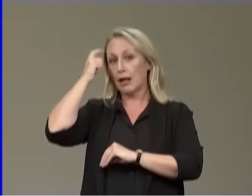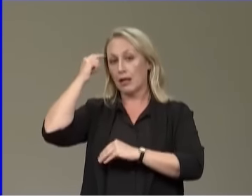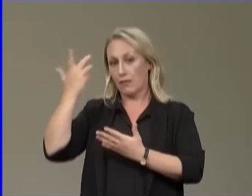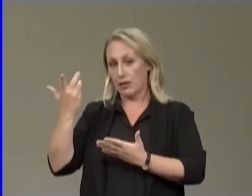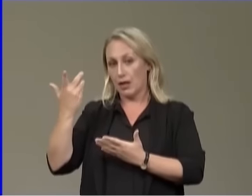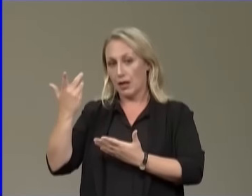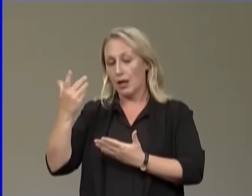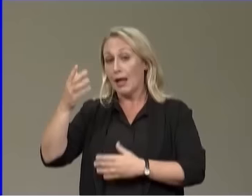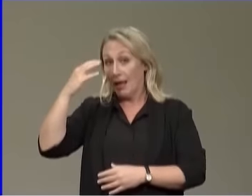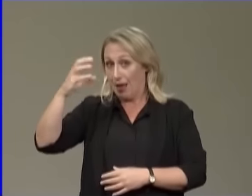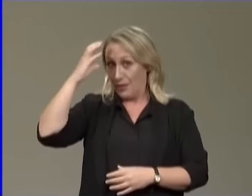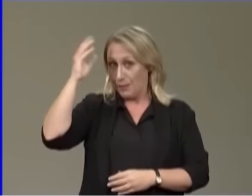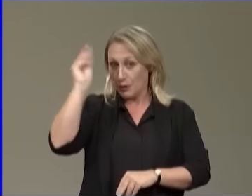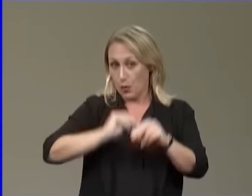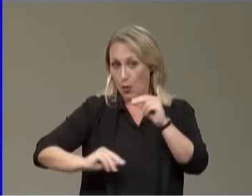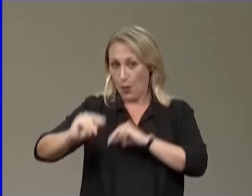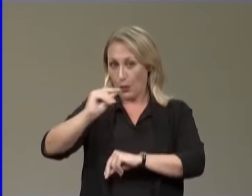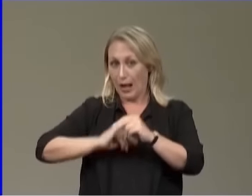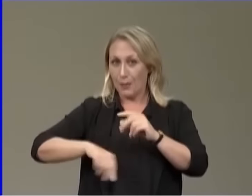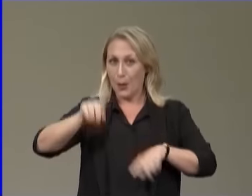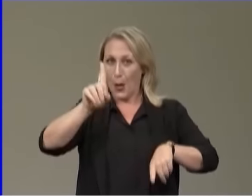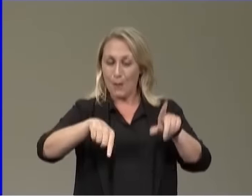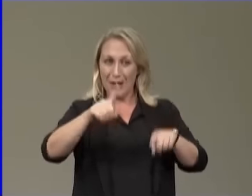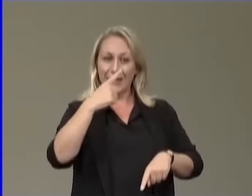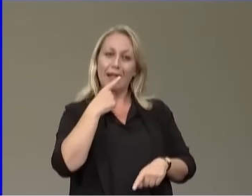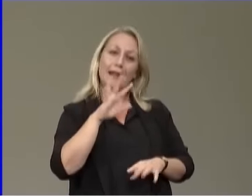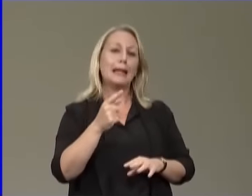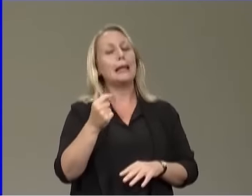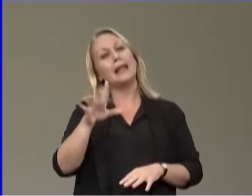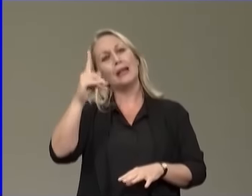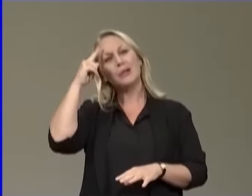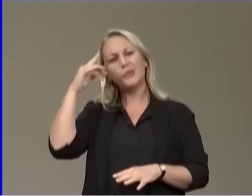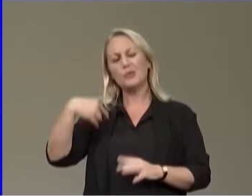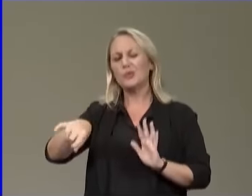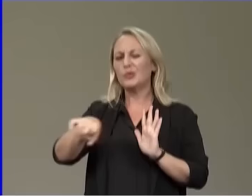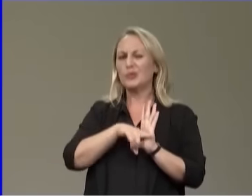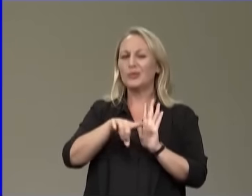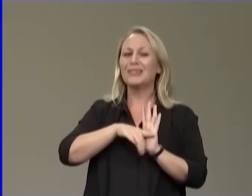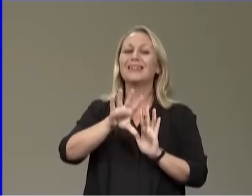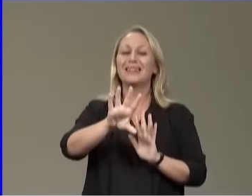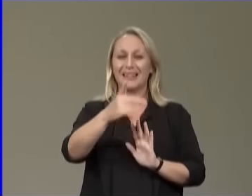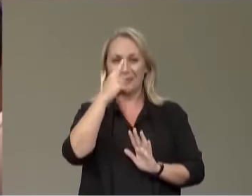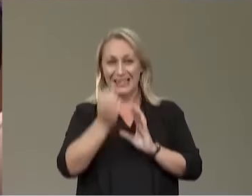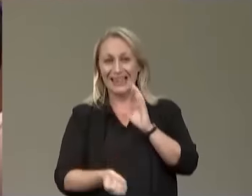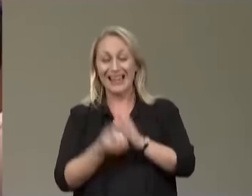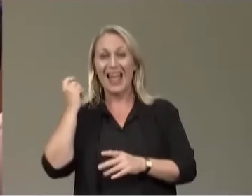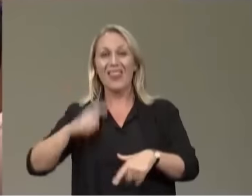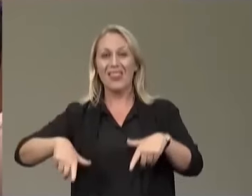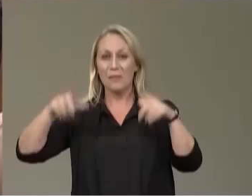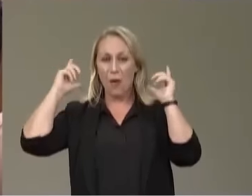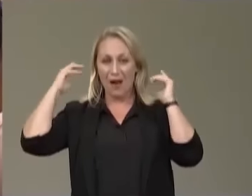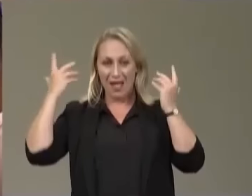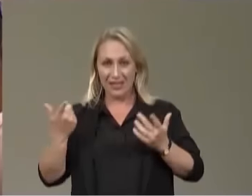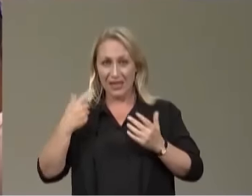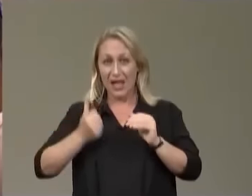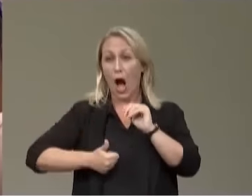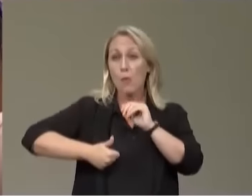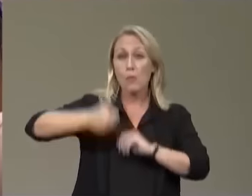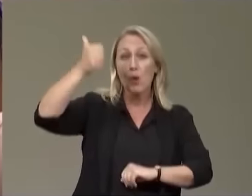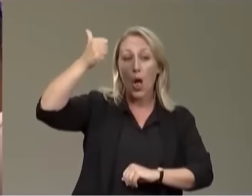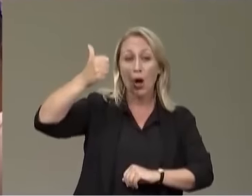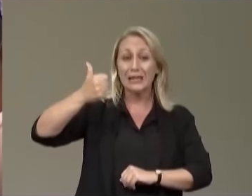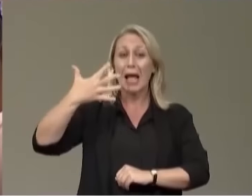στις οποίες θυμίζω, σε κάποιους που τα βλέπουν τα πράγματα λίγο απεσιόδοξα, ότι η Νέα Δημοκρατία βγήκε πρώτη για